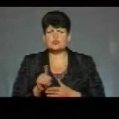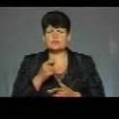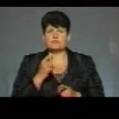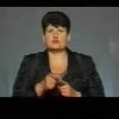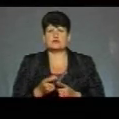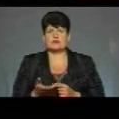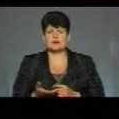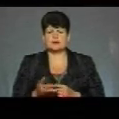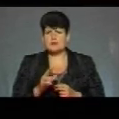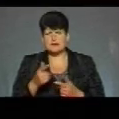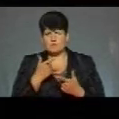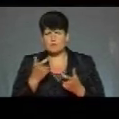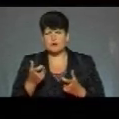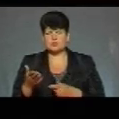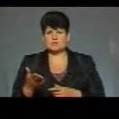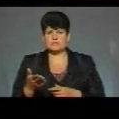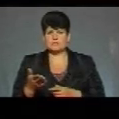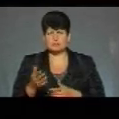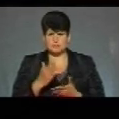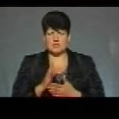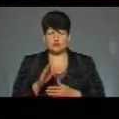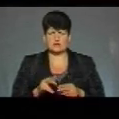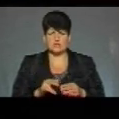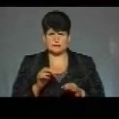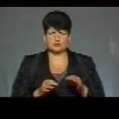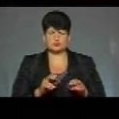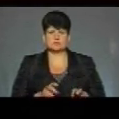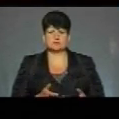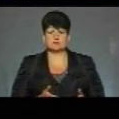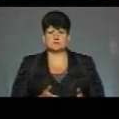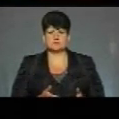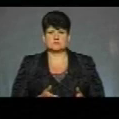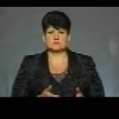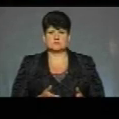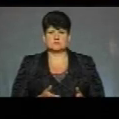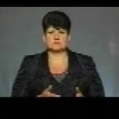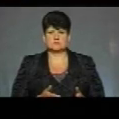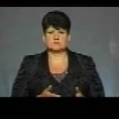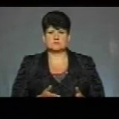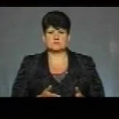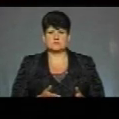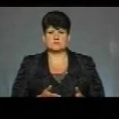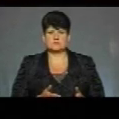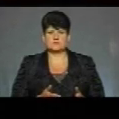Як не попереджений, що він дорогий, що він має бути на судове засідання? Терендех, ти сядеш по